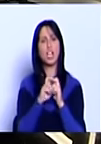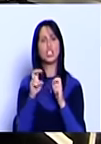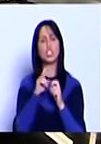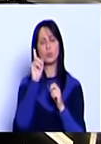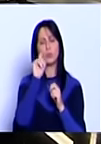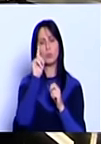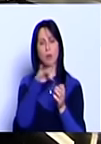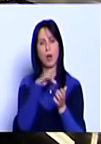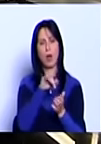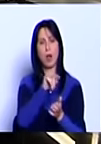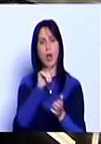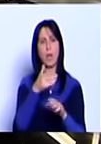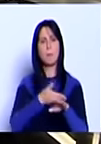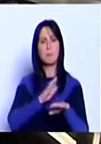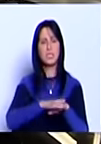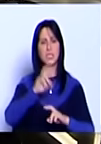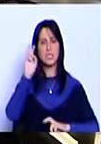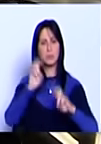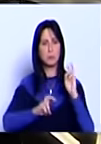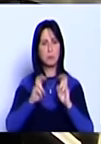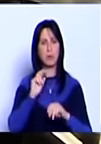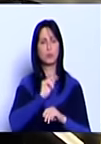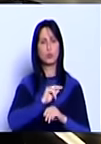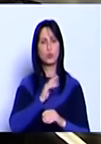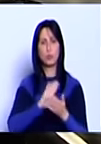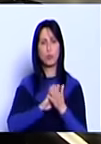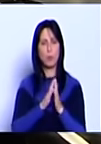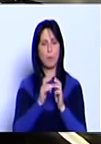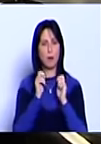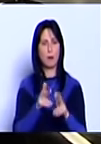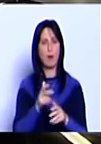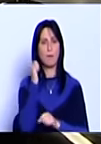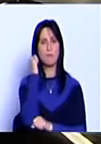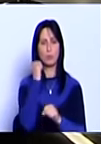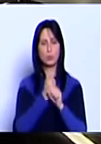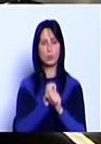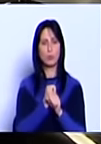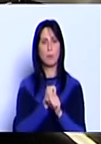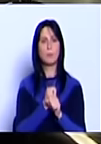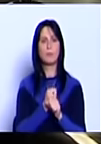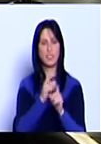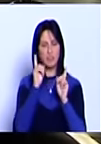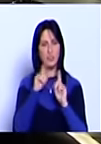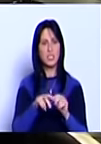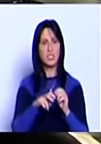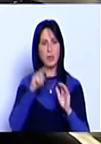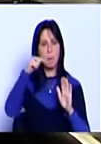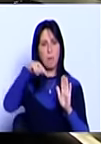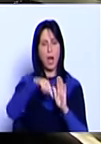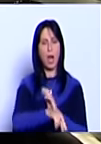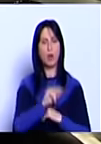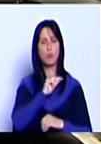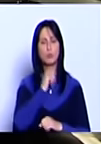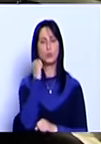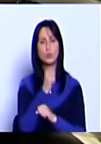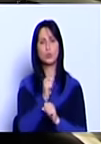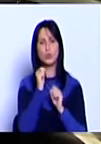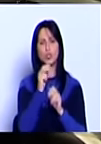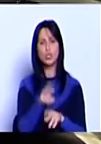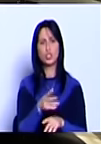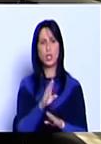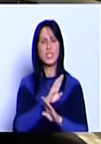სხვა ქალაქებში, სადაც მძიმე ინდუსტრია, როგორ მდგომარეობაში არიან მუშები, მაღაროელები, როგორ